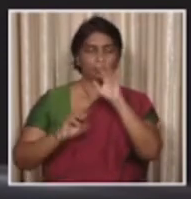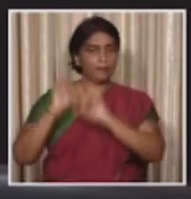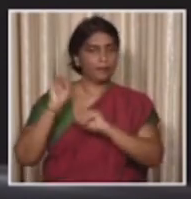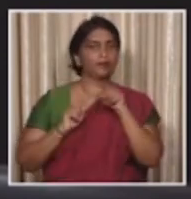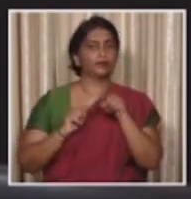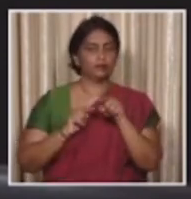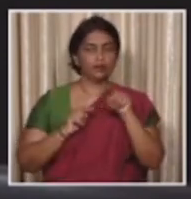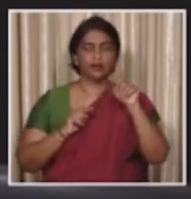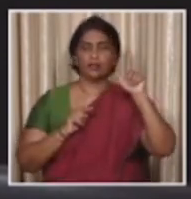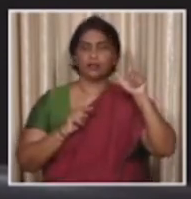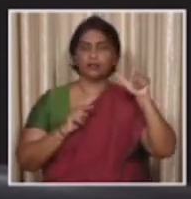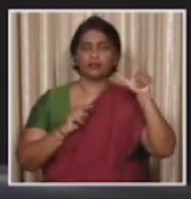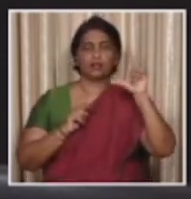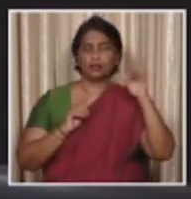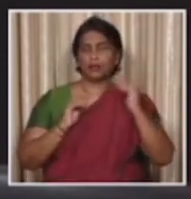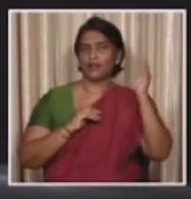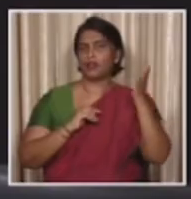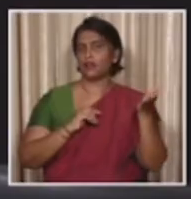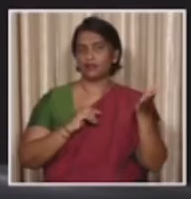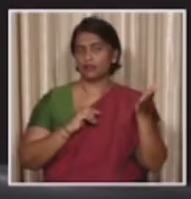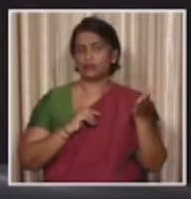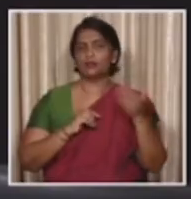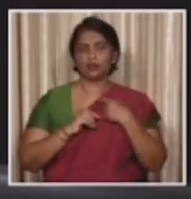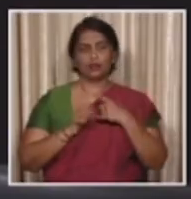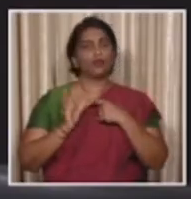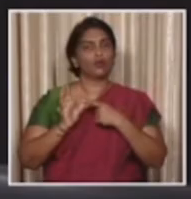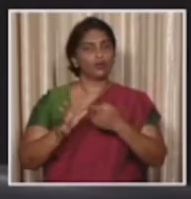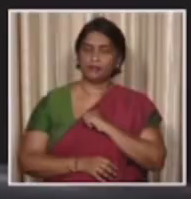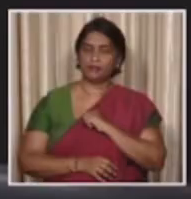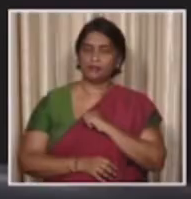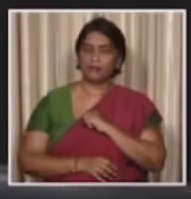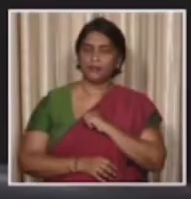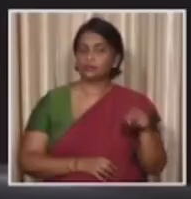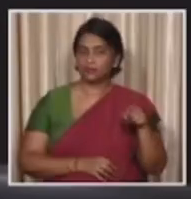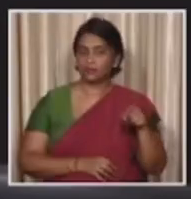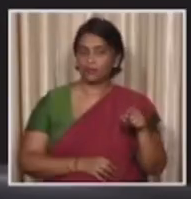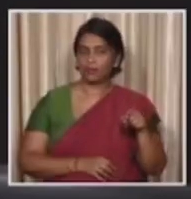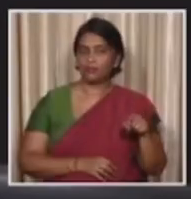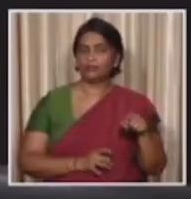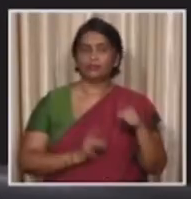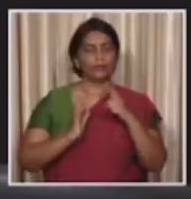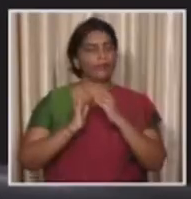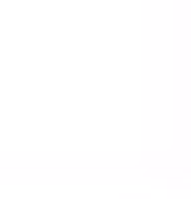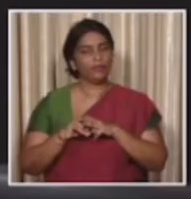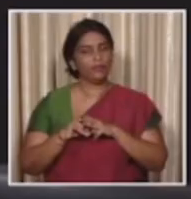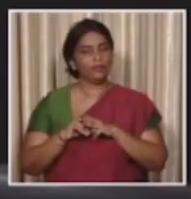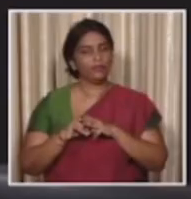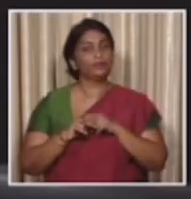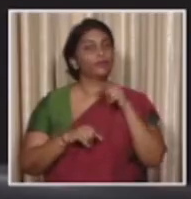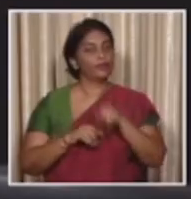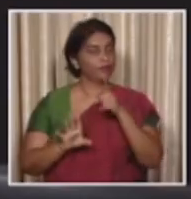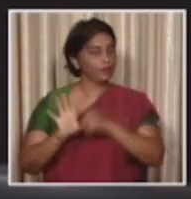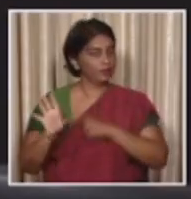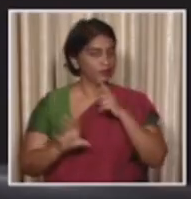වැටුප 75යි වැඩි කරන්නේ කෙසේද කියලා මම ඒකට උත්තරයක් දෙන්න කැමතියි. මේ ජාත්‍යන්තර මූල්‍ය අරමුදල මේ